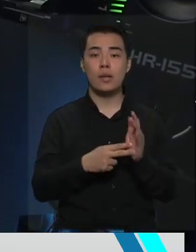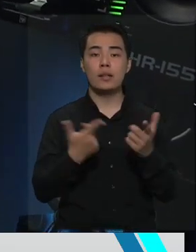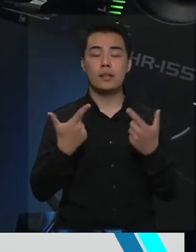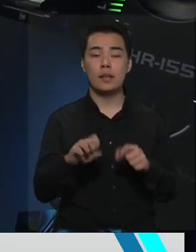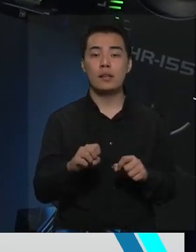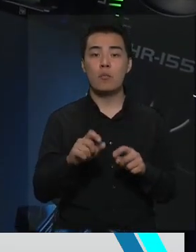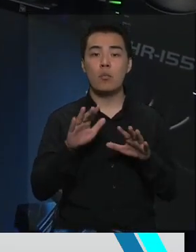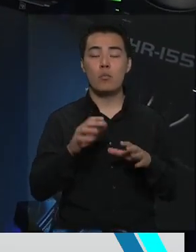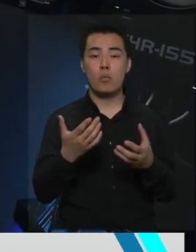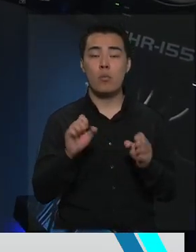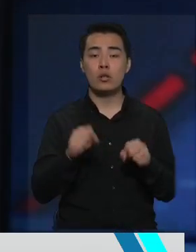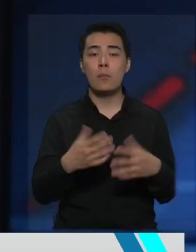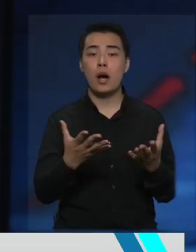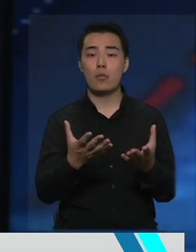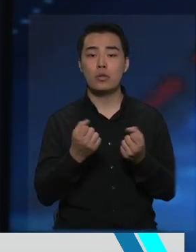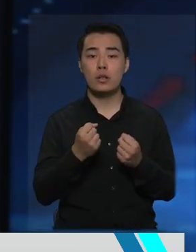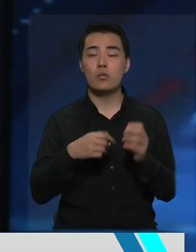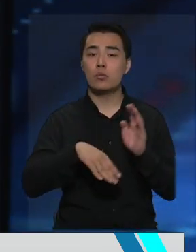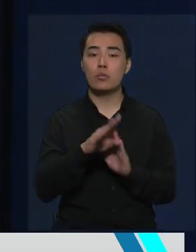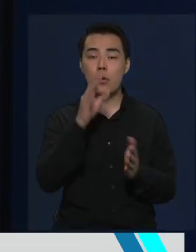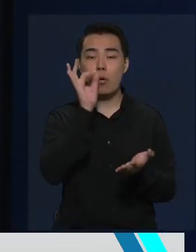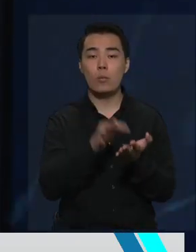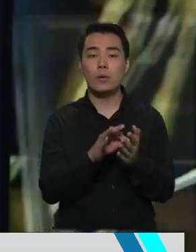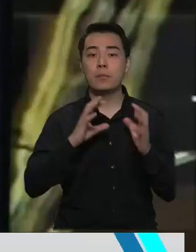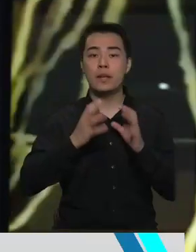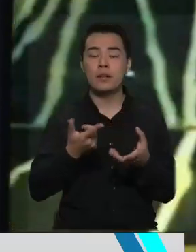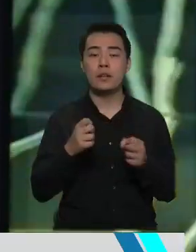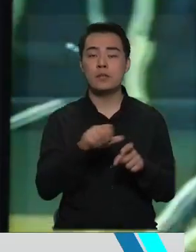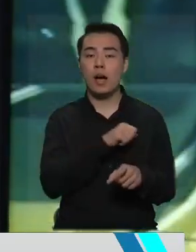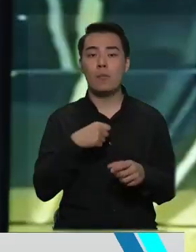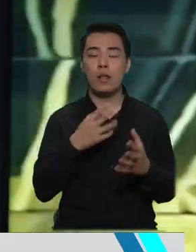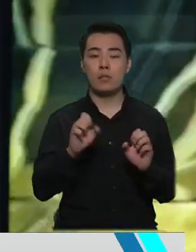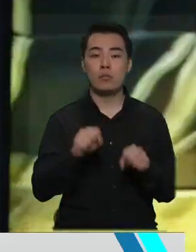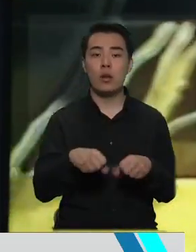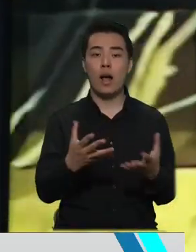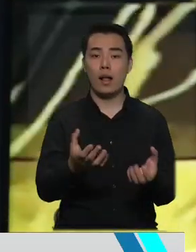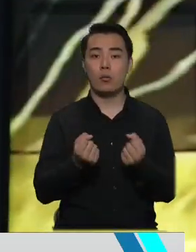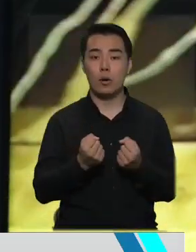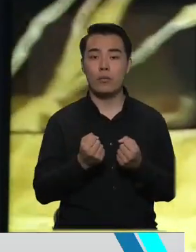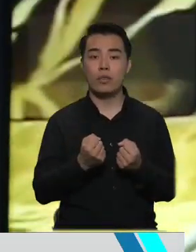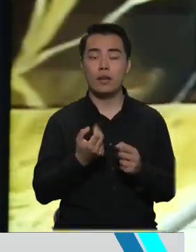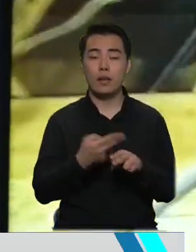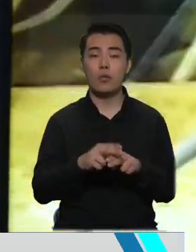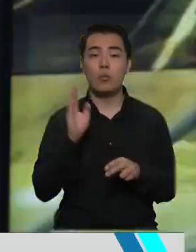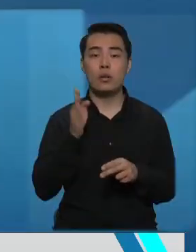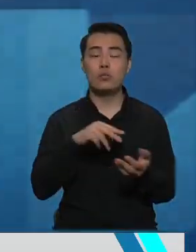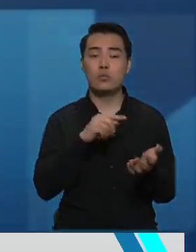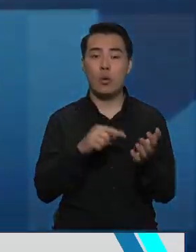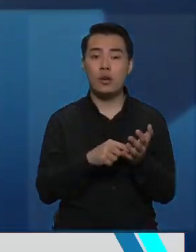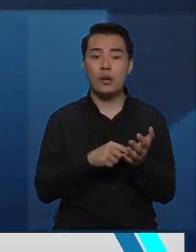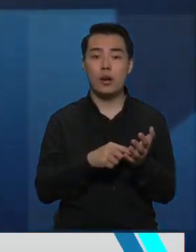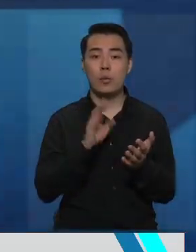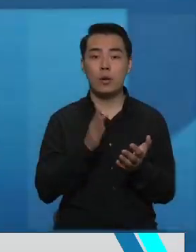можно получить лучший опыт в мире которого не получишь нигде и это будет точкой роста